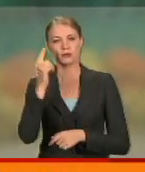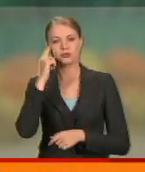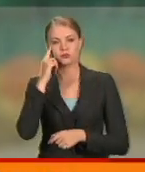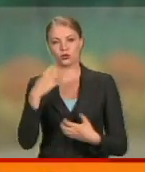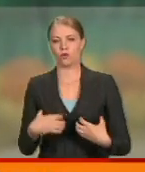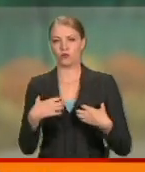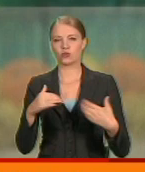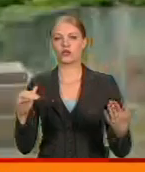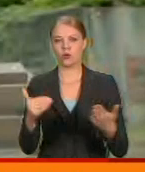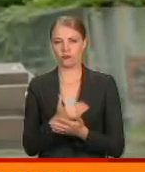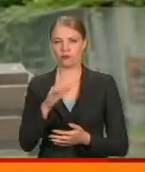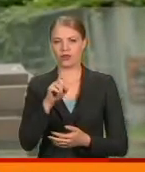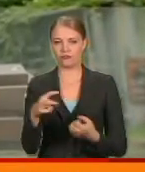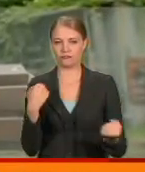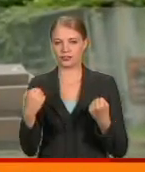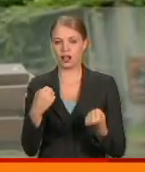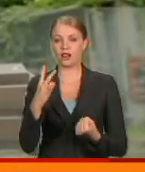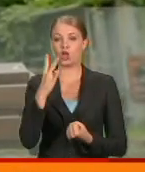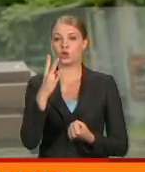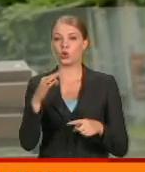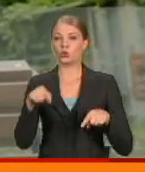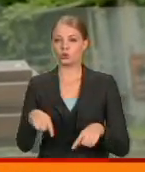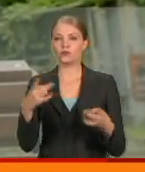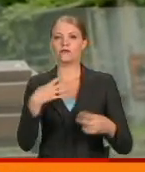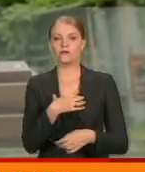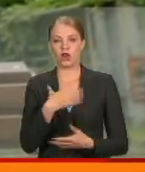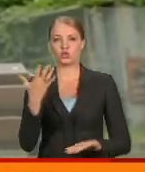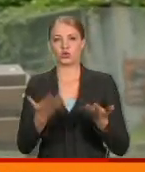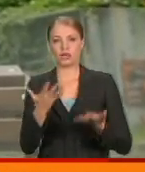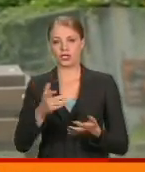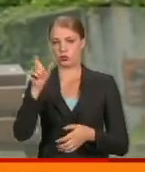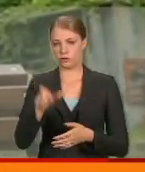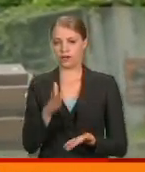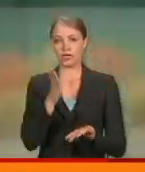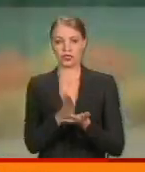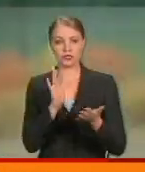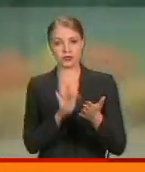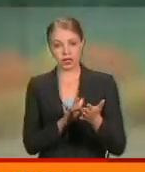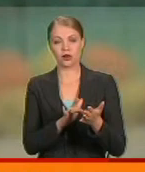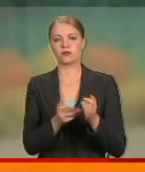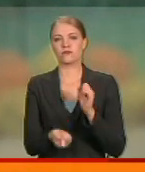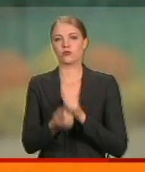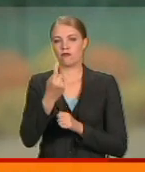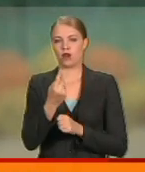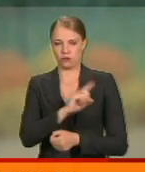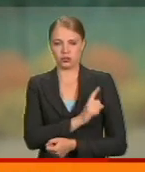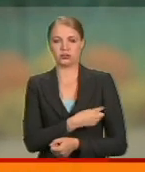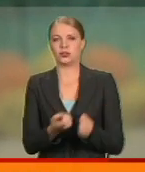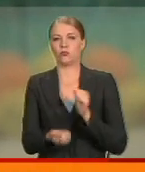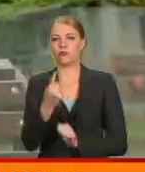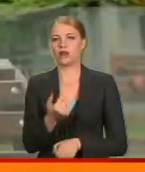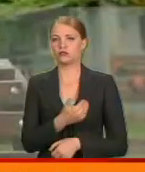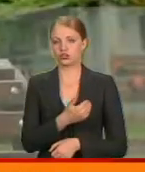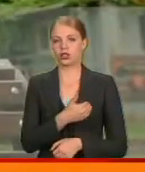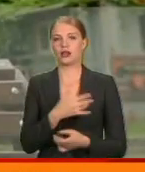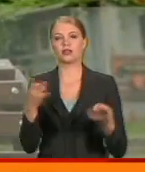о Боже, опять в зал. Но тут важливо, якщо у людина є ціль, появляются откуда-то силы, появляется